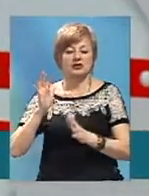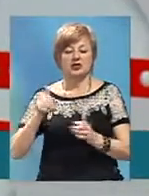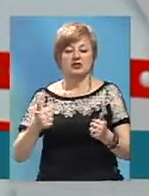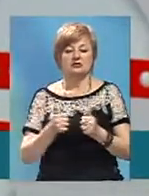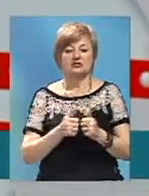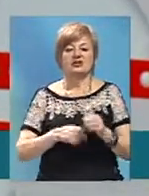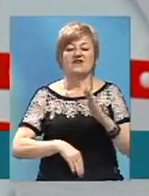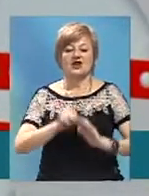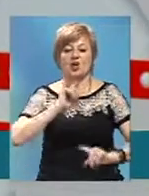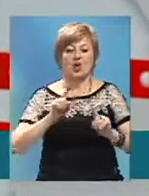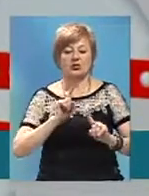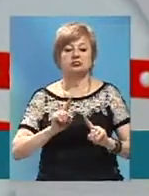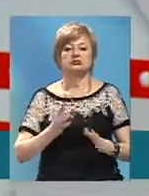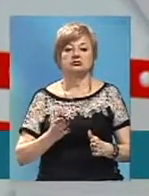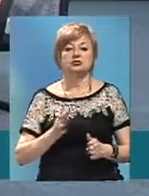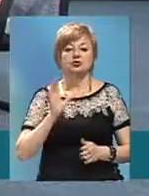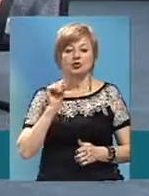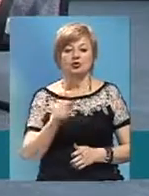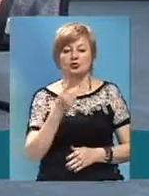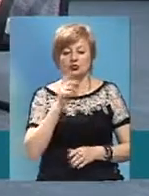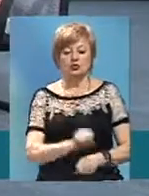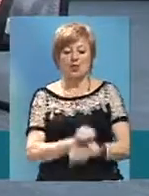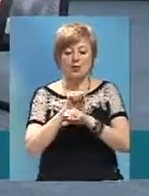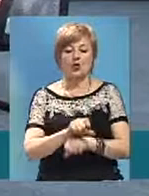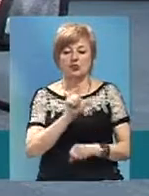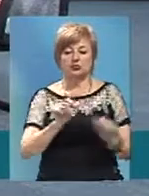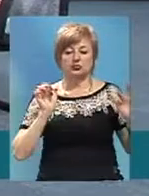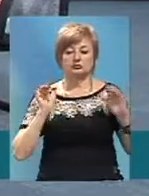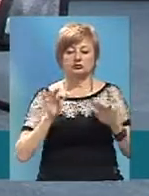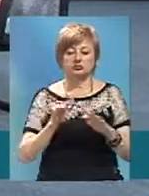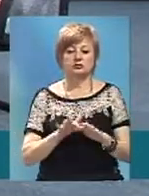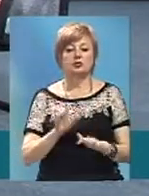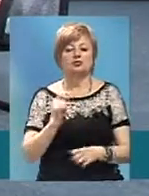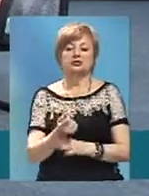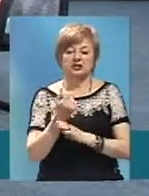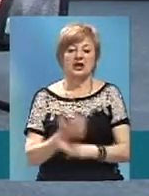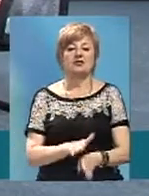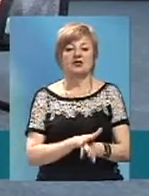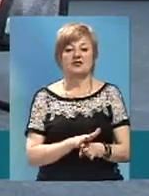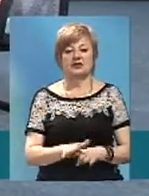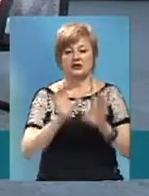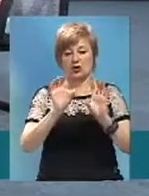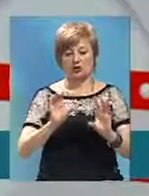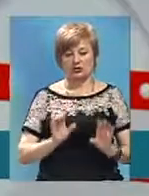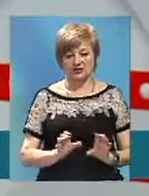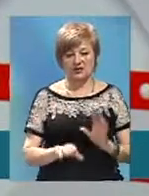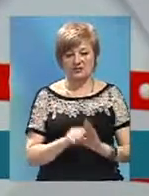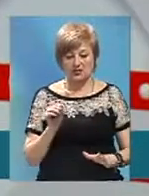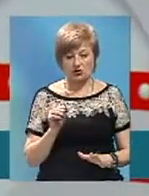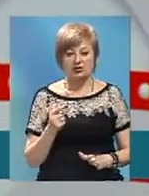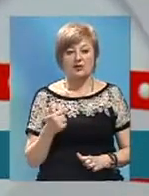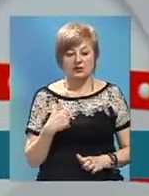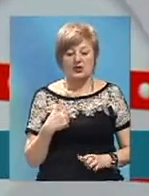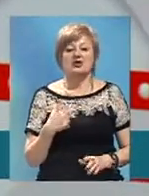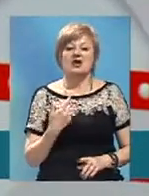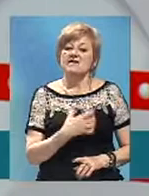коли Верховна Рада буде у морі демонстрантів, які будуть вимагати прийняття виборчого законодавства. І ми хочемо, для нас це